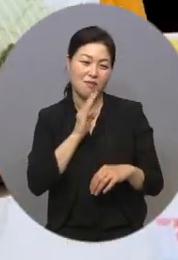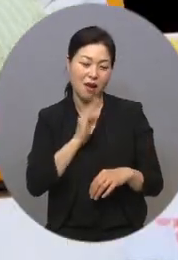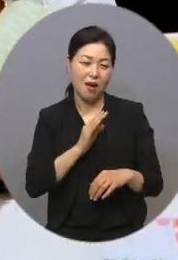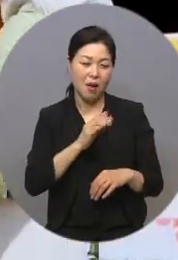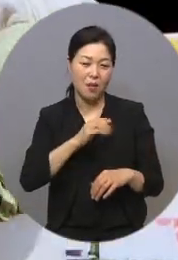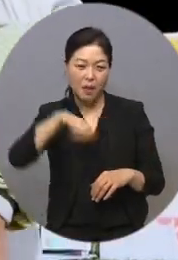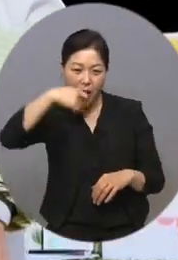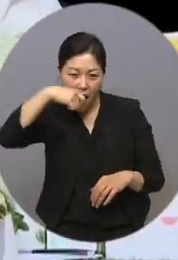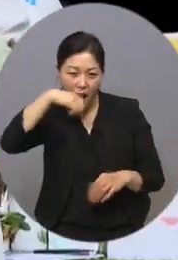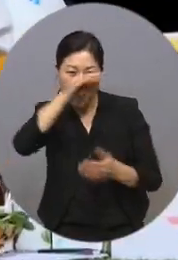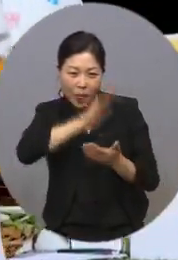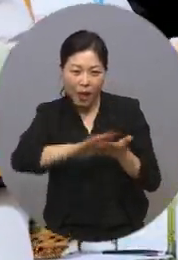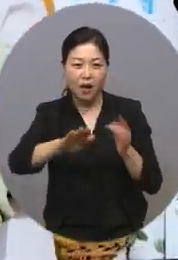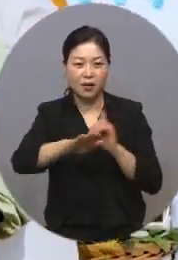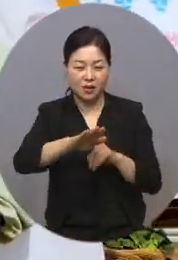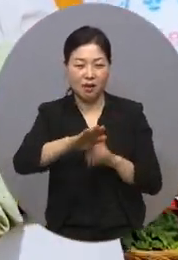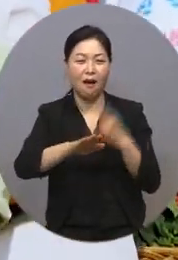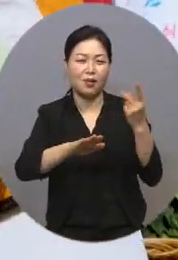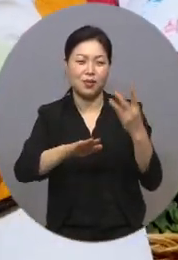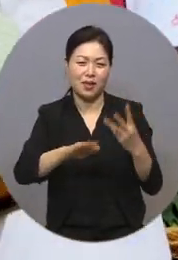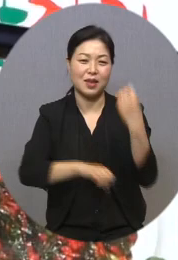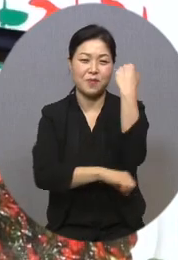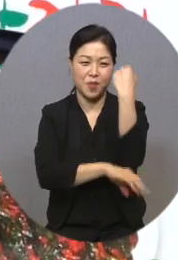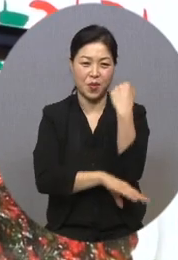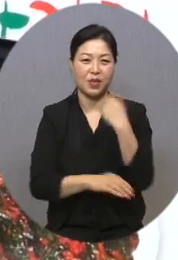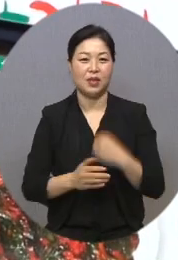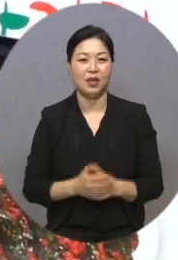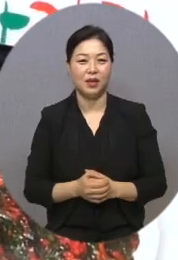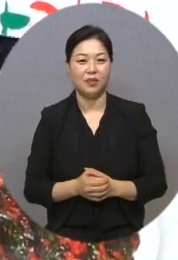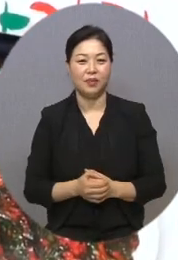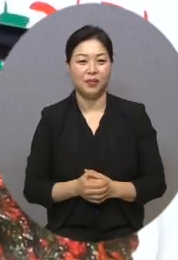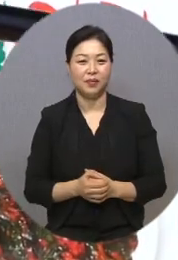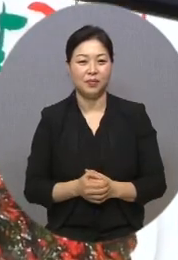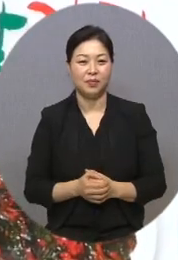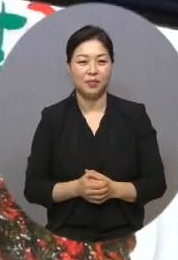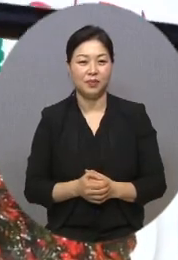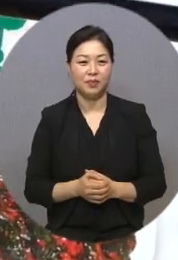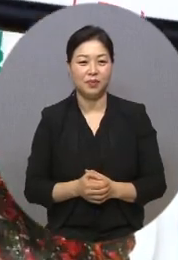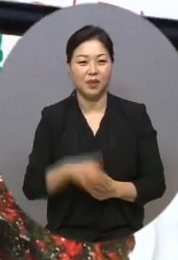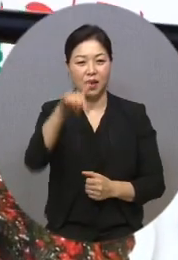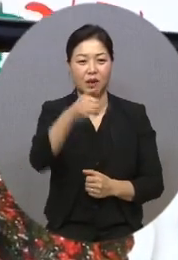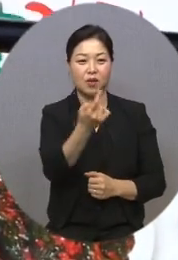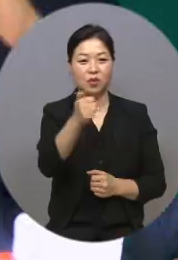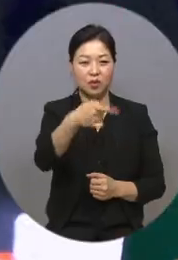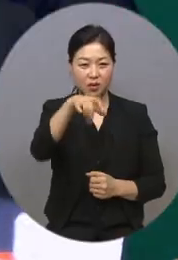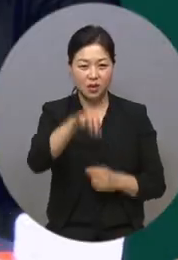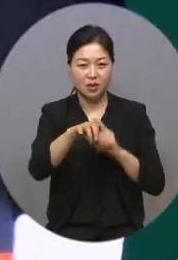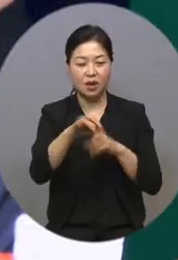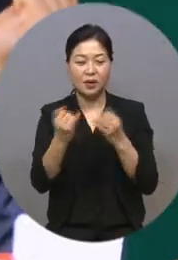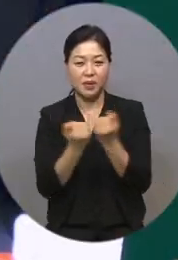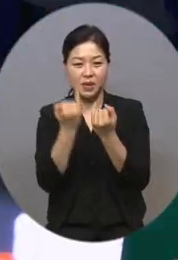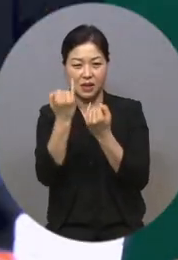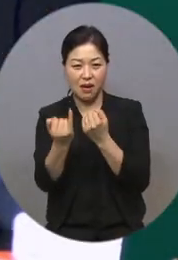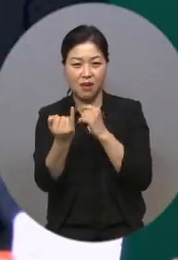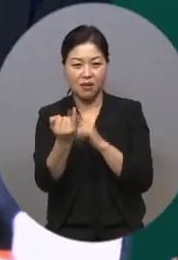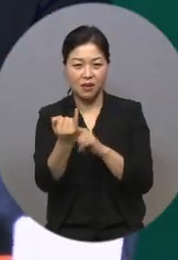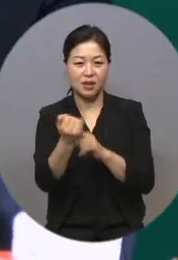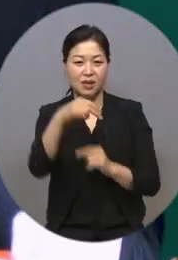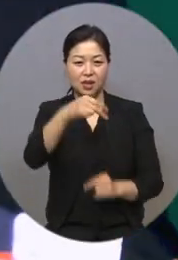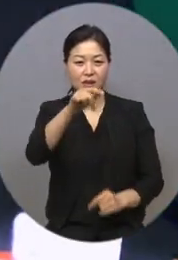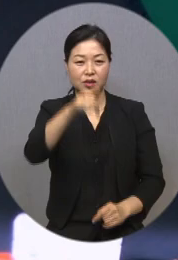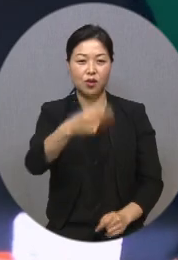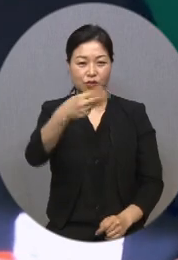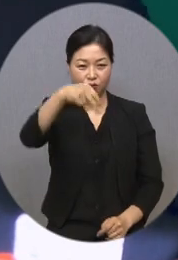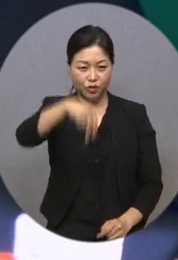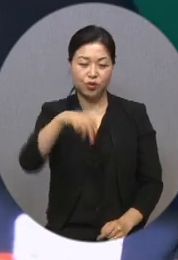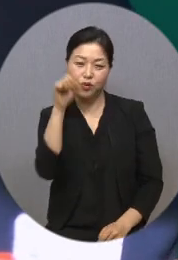맛있겠다. 밥 세 것은 기본입니다. 그럼 살짝 가면 고흥의 미녀는 석류를 좋아해.